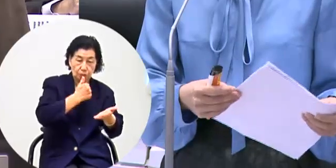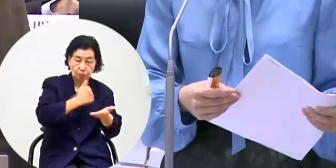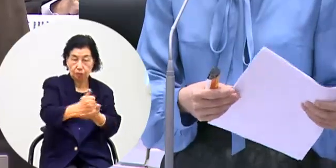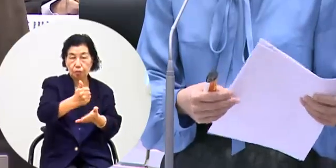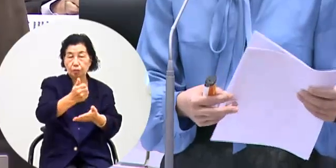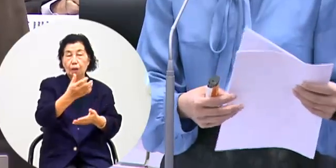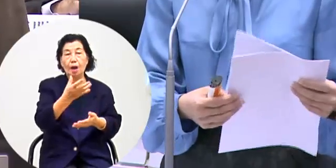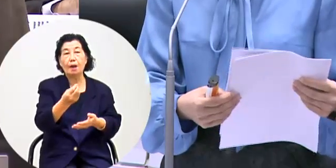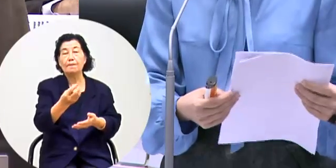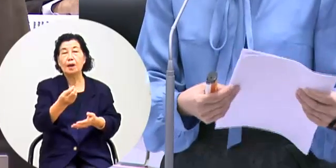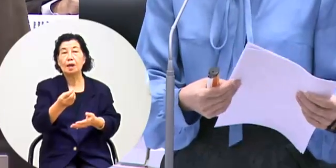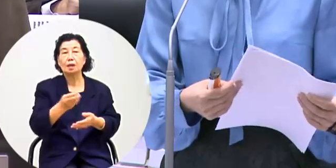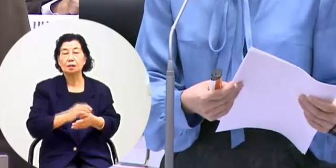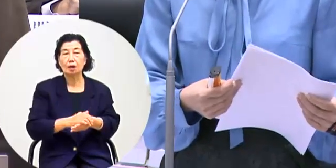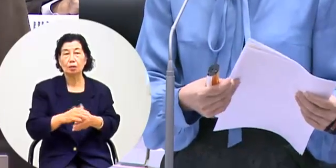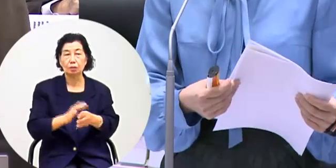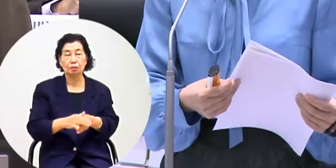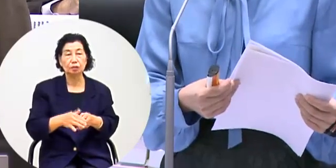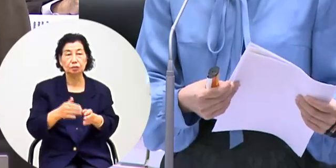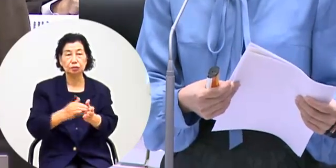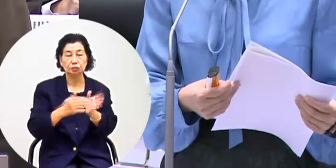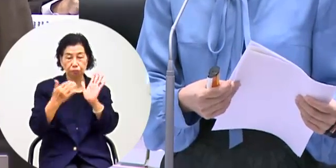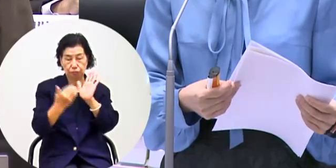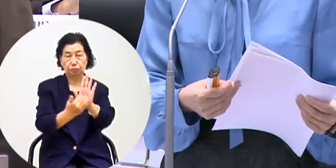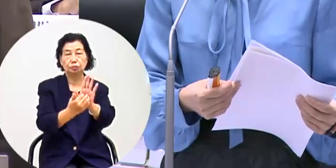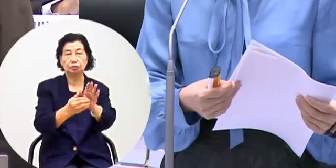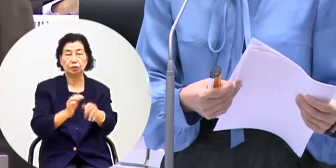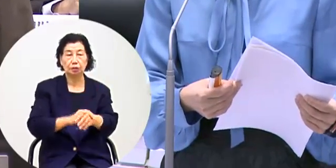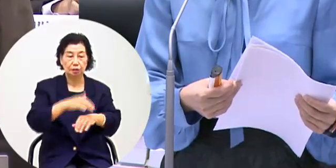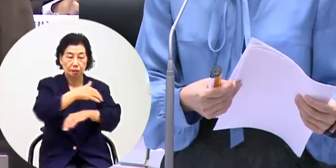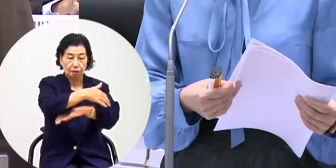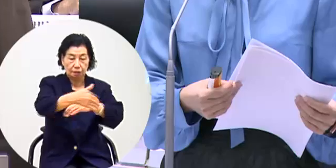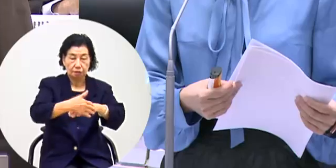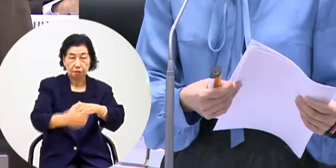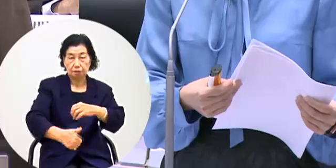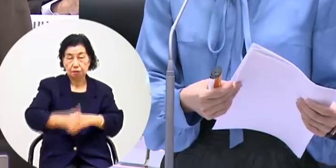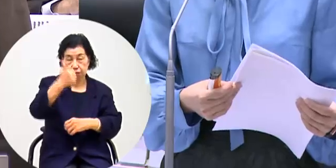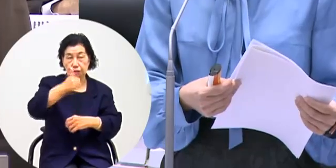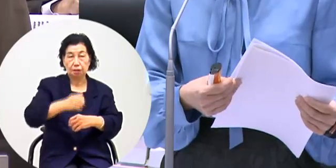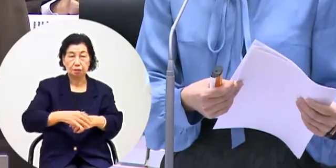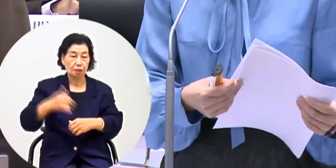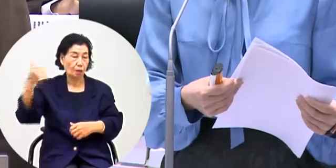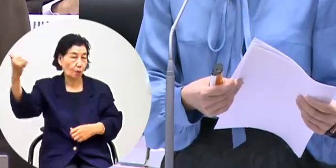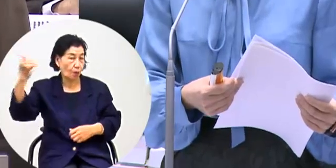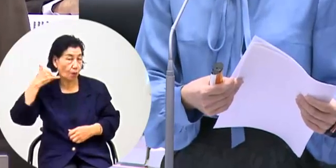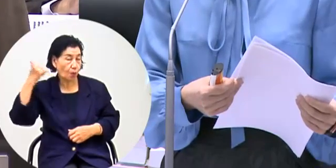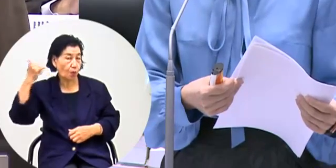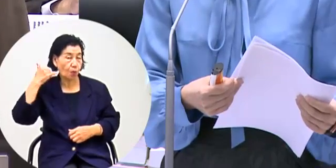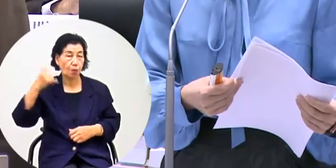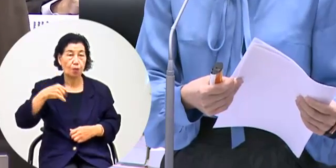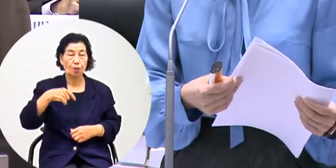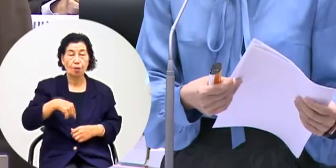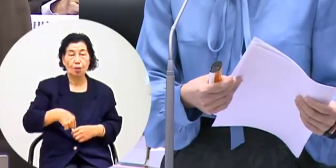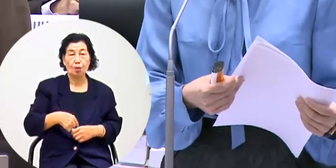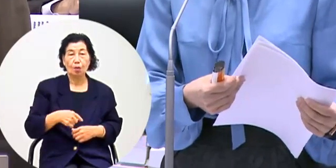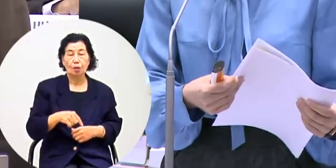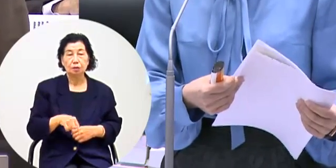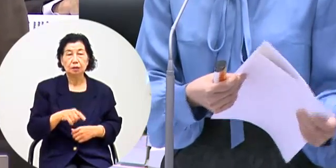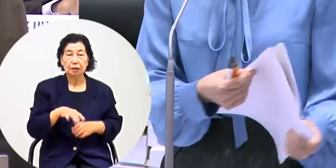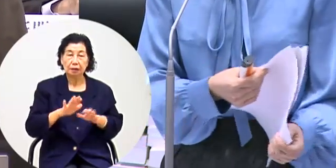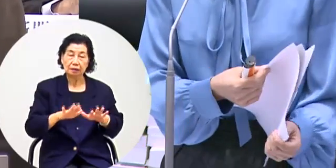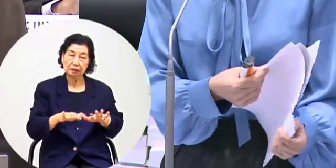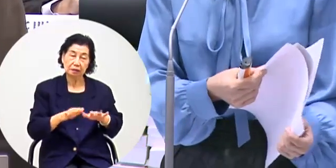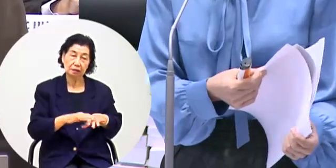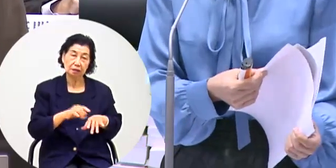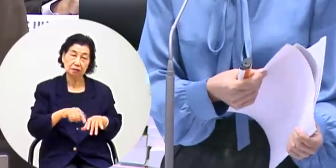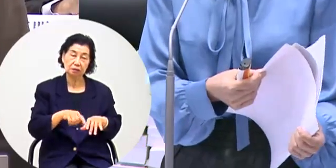长一再打电话给我，我说你也没给底渣稳回去，我都无法度对市民交代， 是是。 对